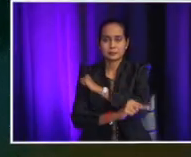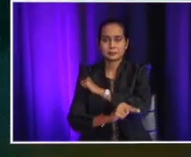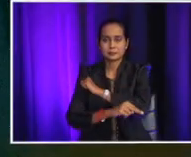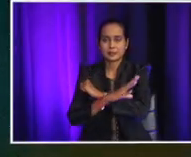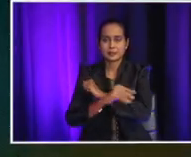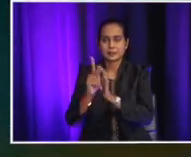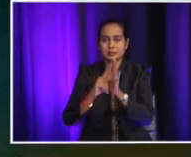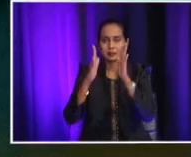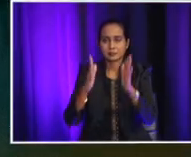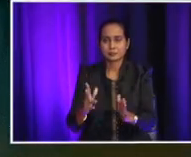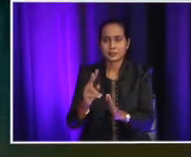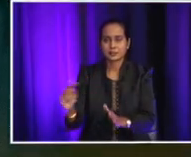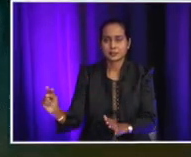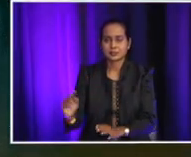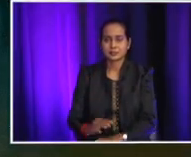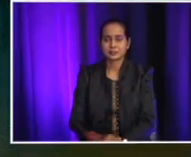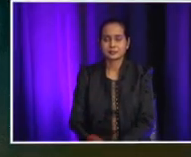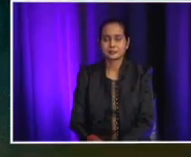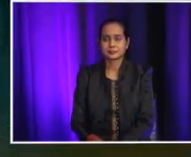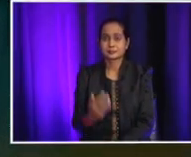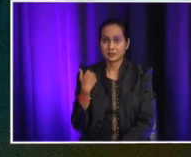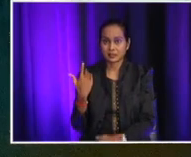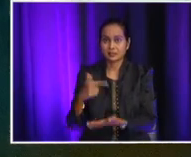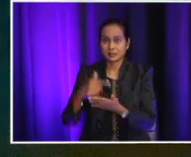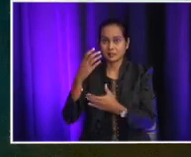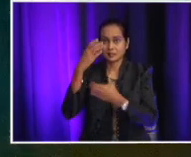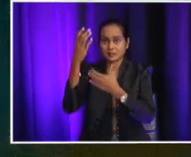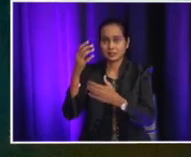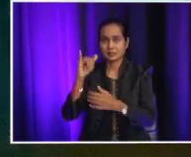juga ya Ada lagi cadangan Yang Lain